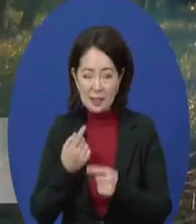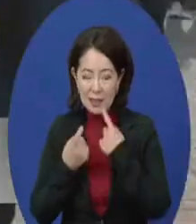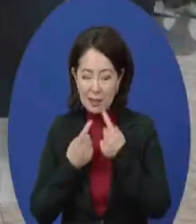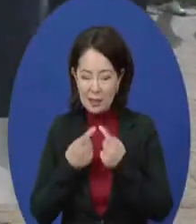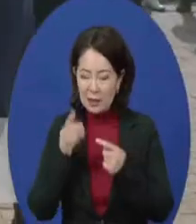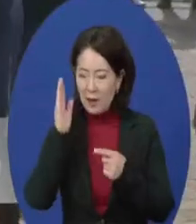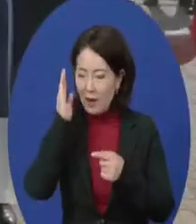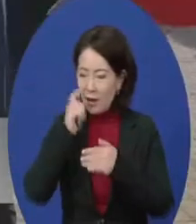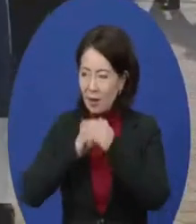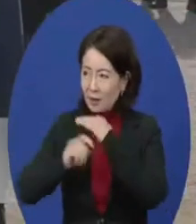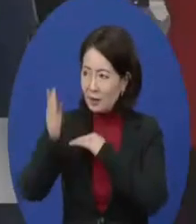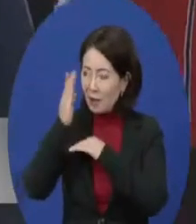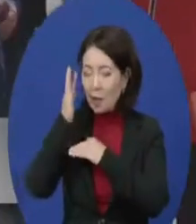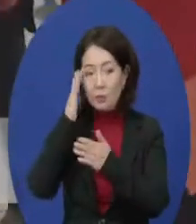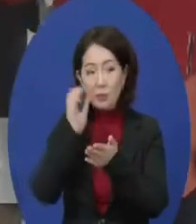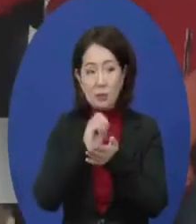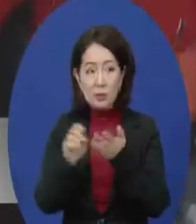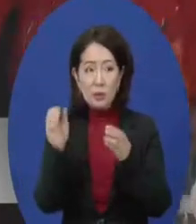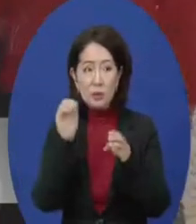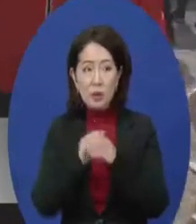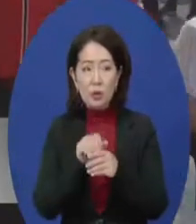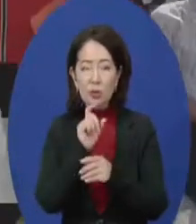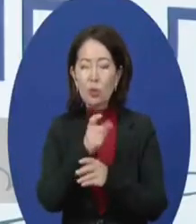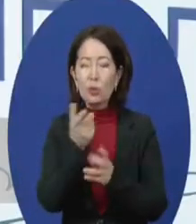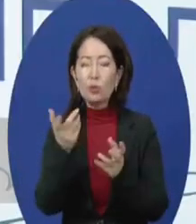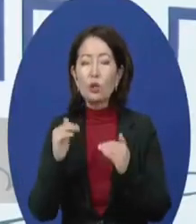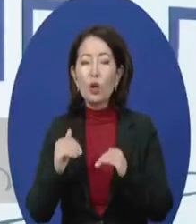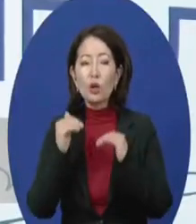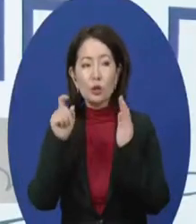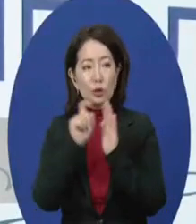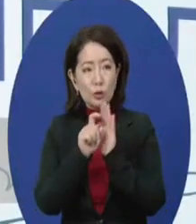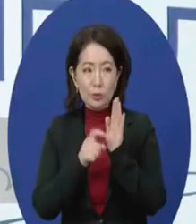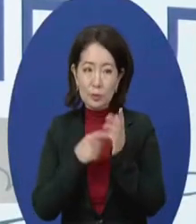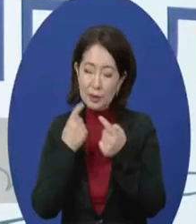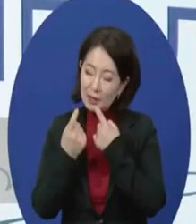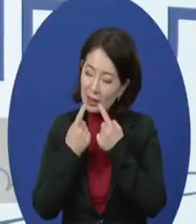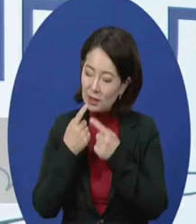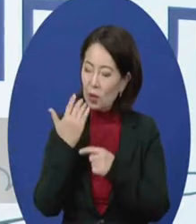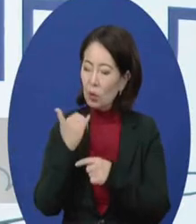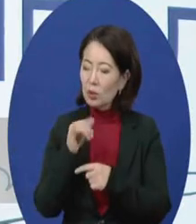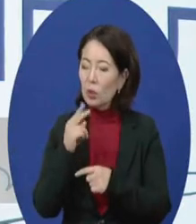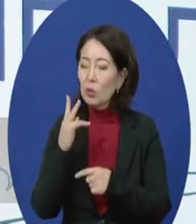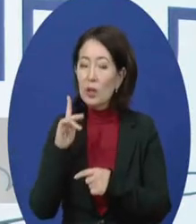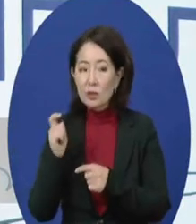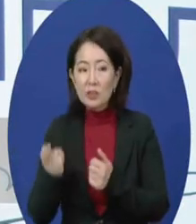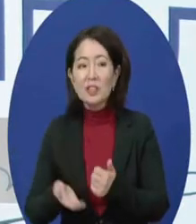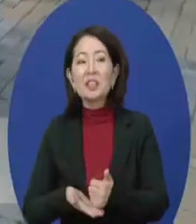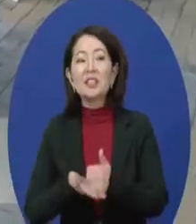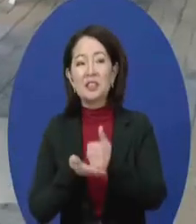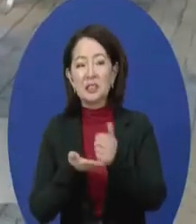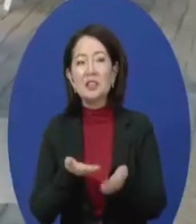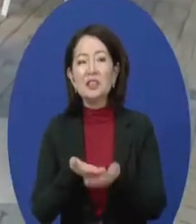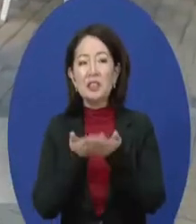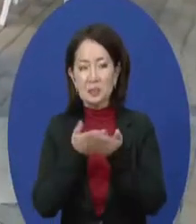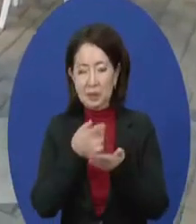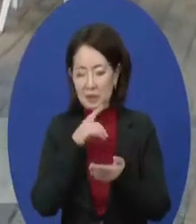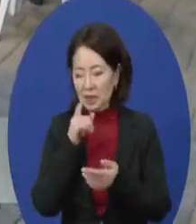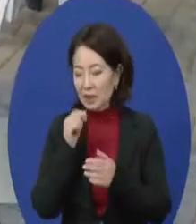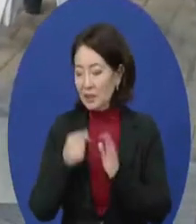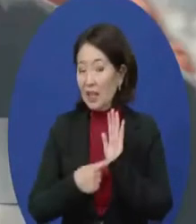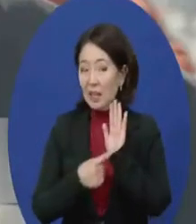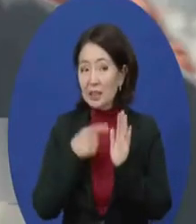Энэ бүхний асан хараа бодлогын баримт бичиг тусгаж ард түмэнтэйгээ хөгжлийн хөтөлбөр ярьж байгаа Ухнагийн хөрөлсөхийг дэмжинэ гэдгээ